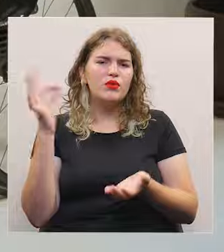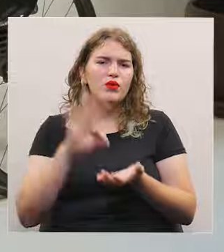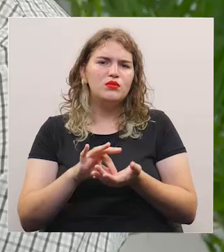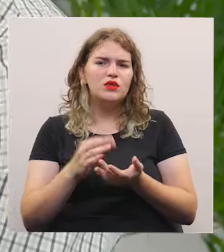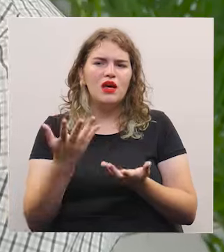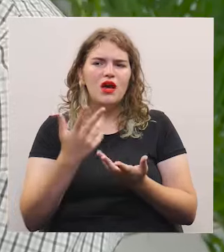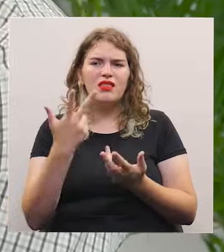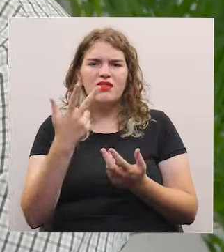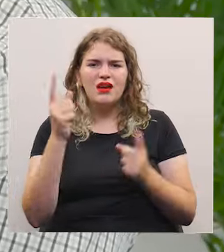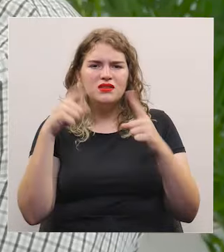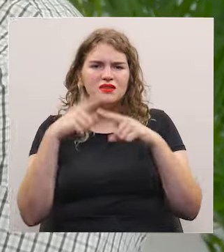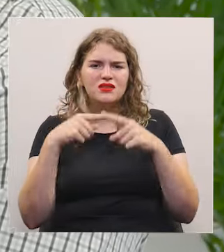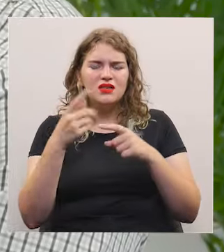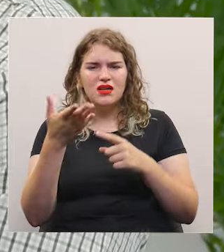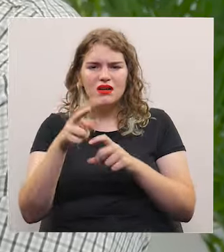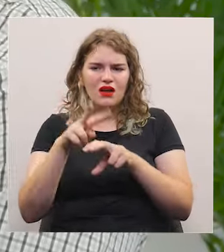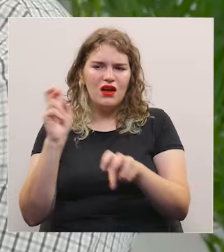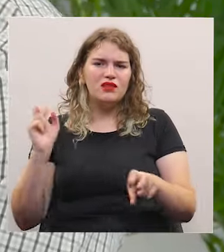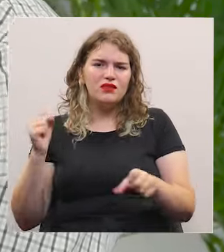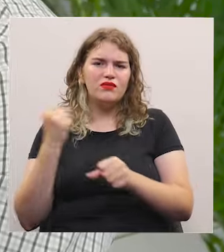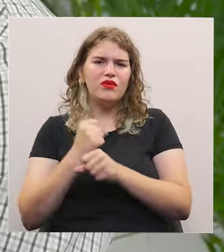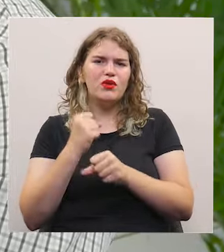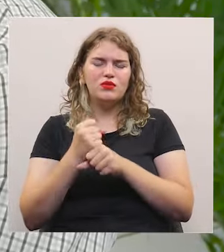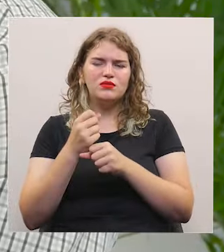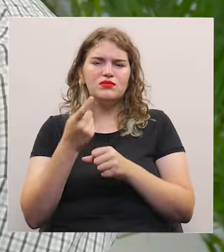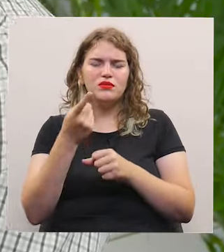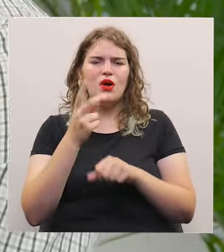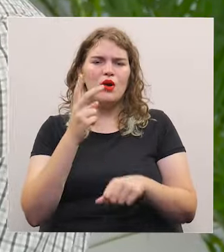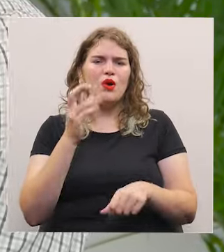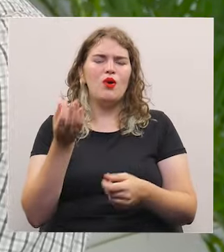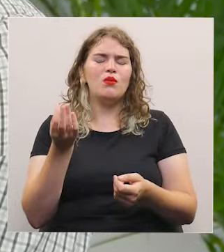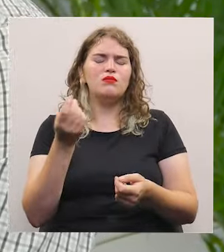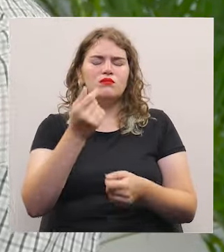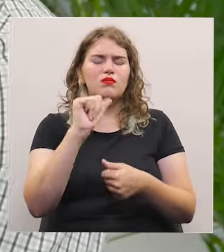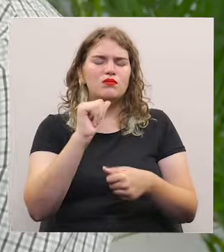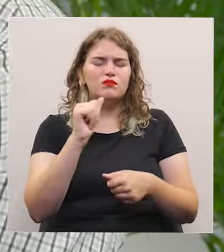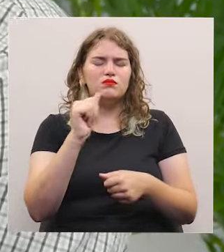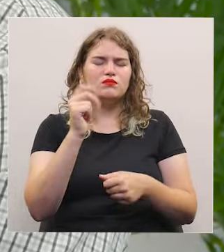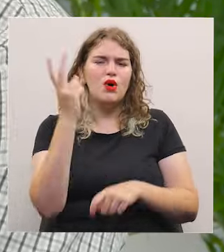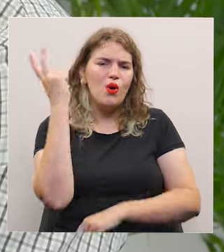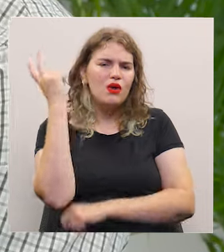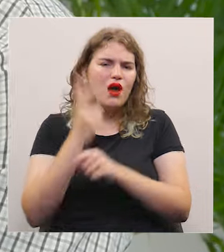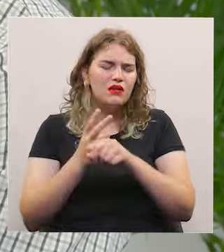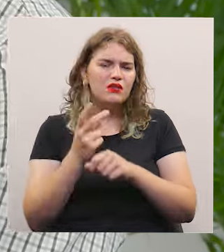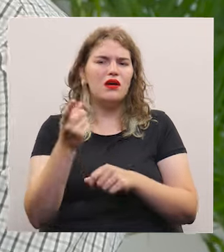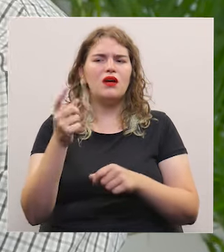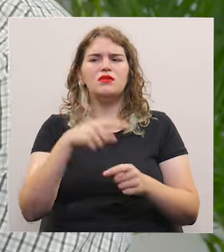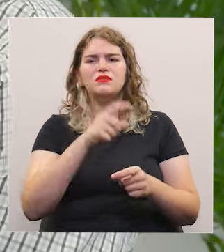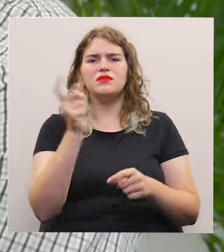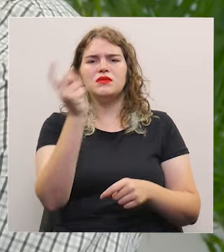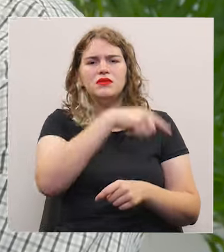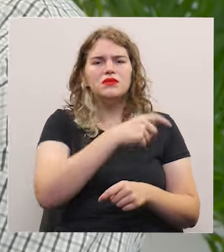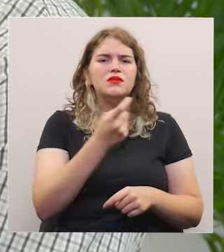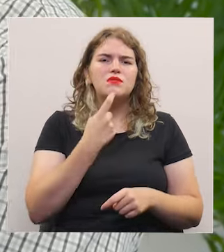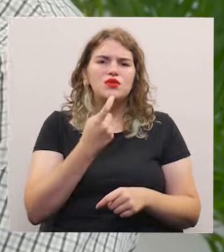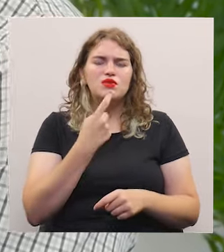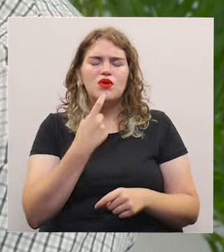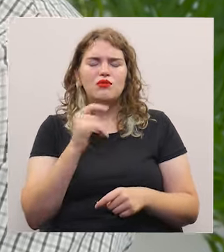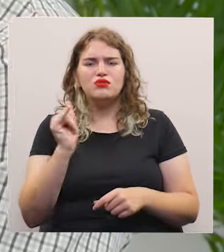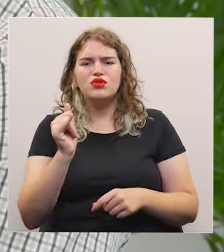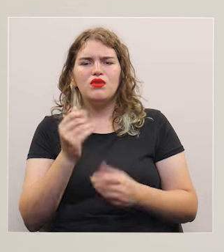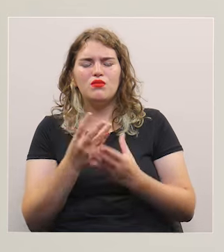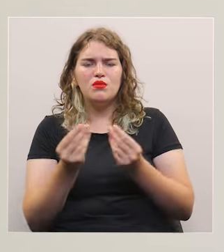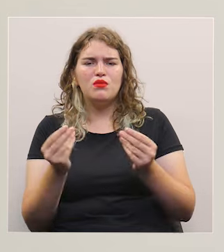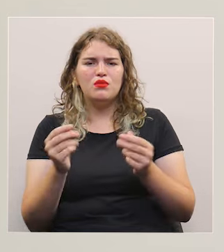promisiune care cu 3 zile într-o, noi le făcusem la Oradea, că noi venisem de la Oradea la Timișoara, cum cineva la sute